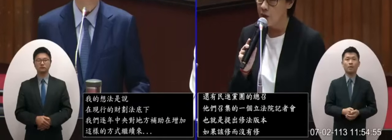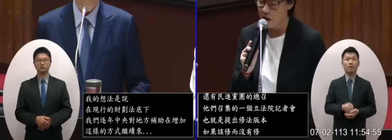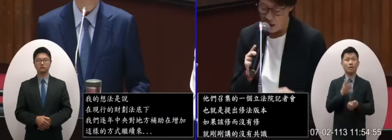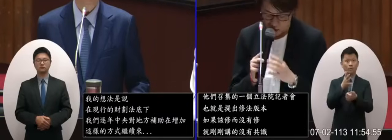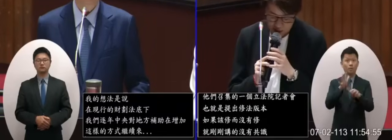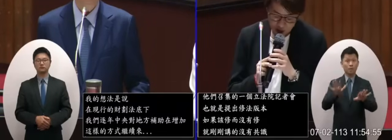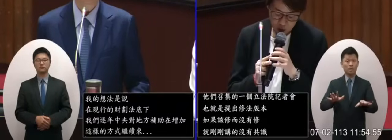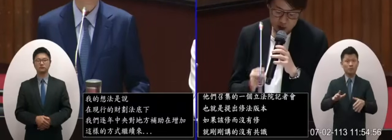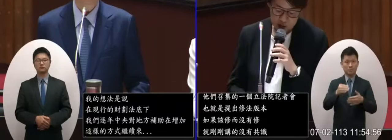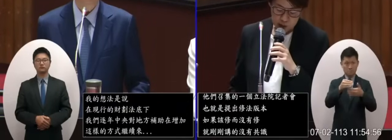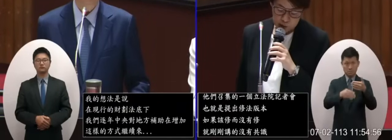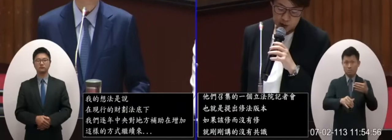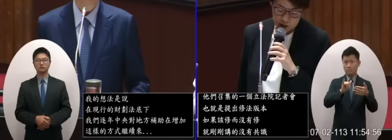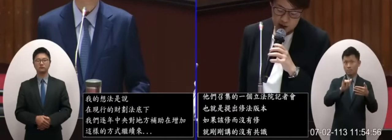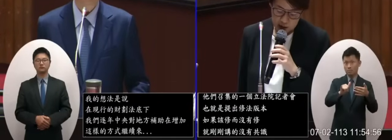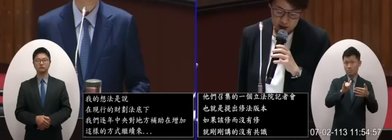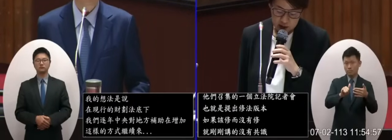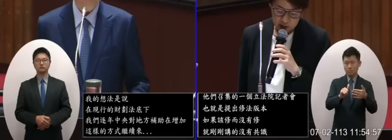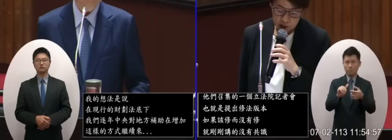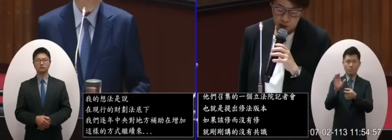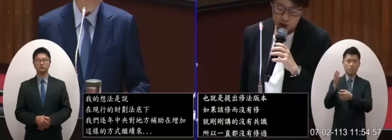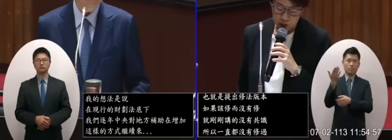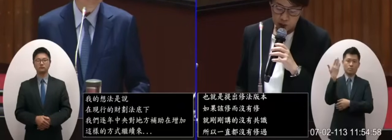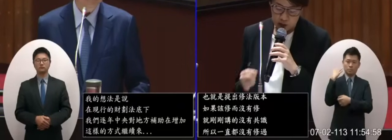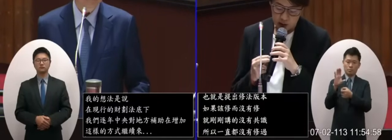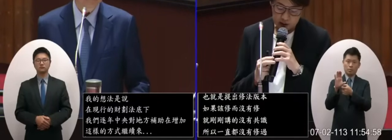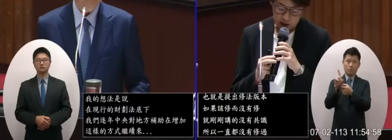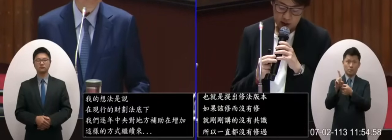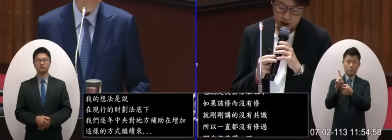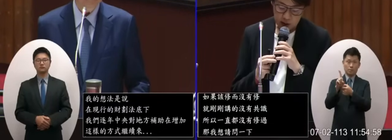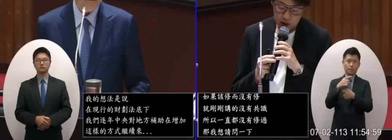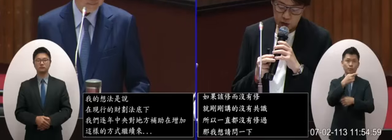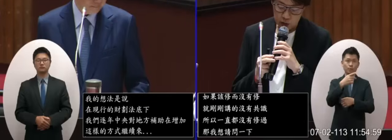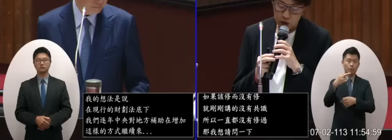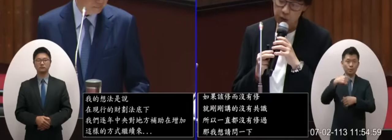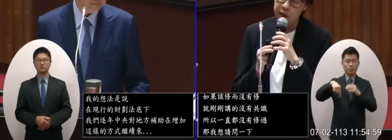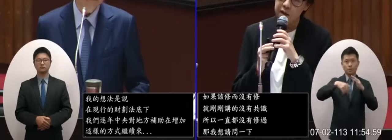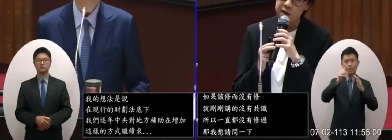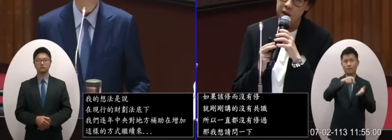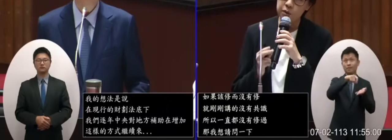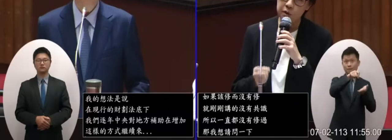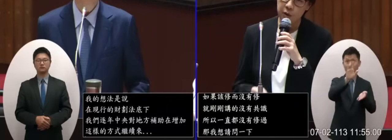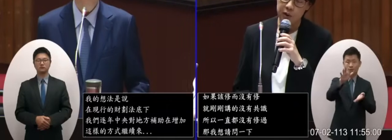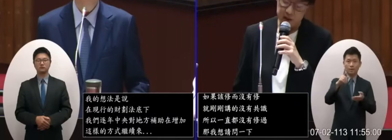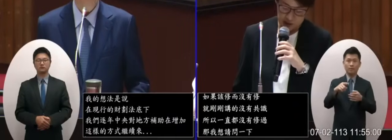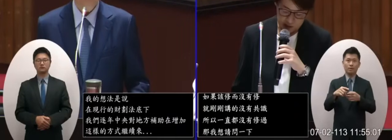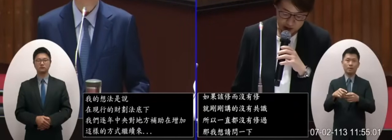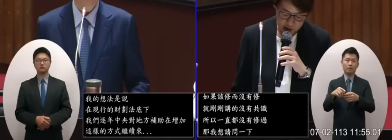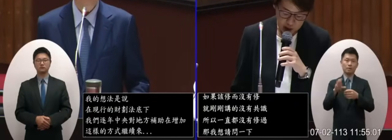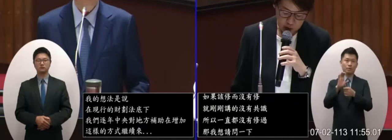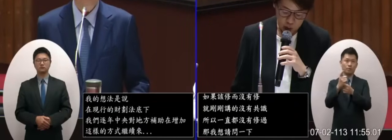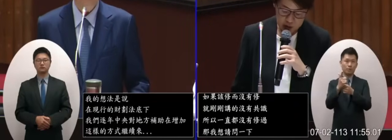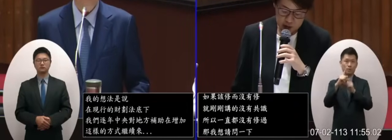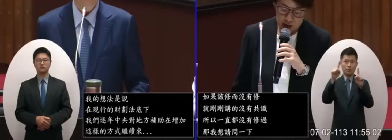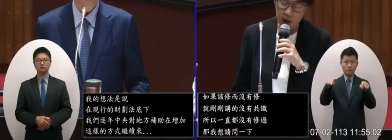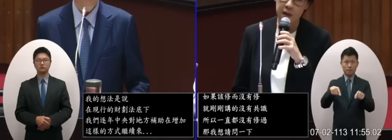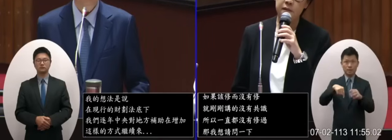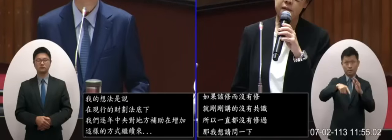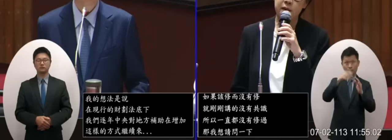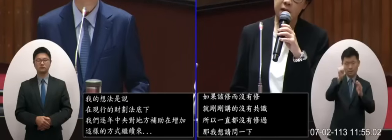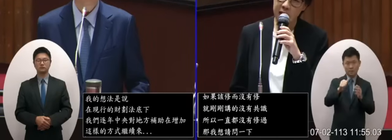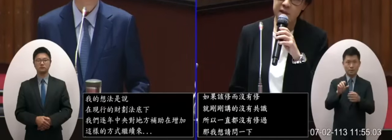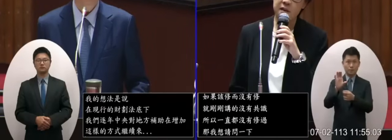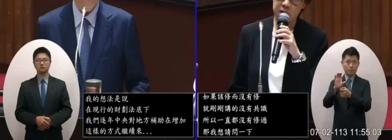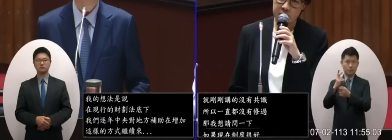现在制度很好，为什么91年游锡堃院长提，96年张俊雄院长提，